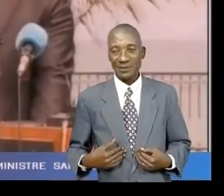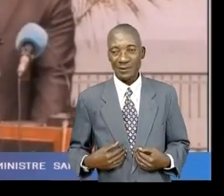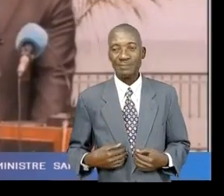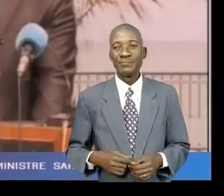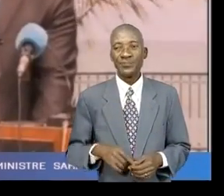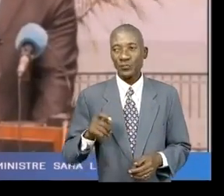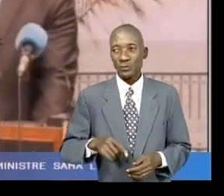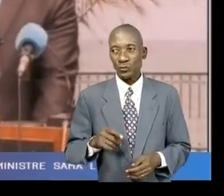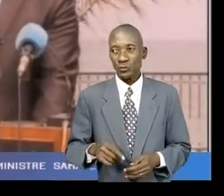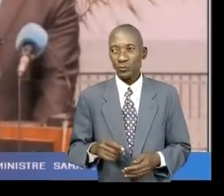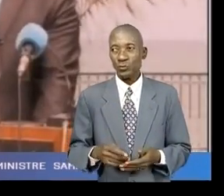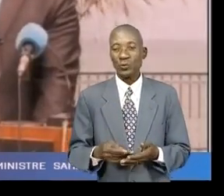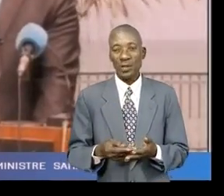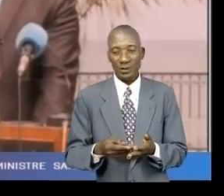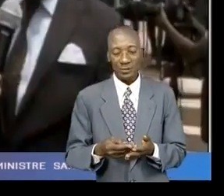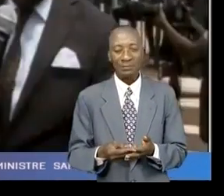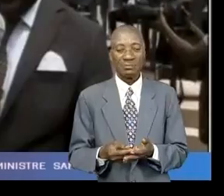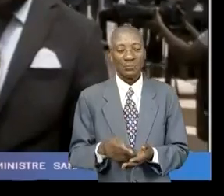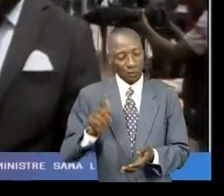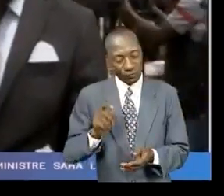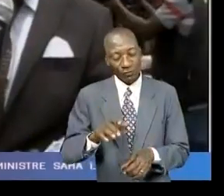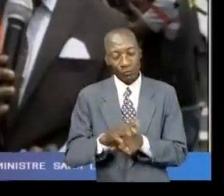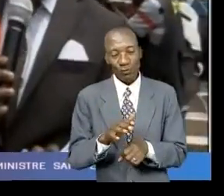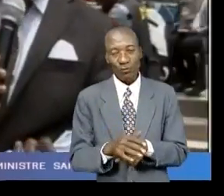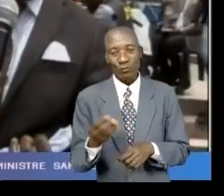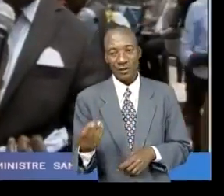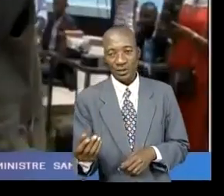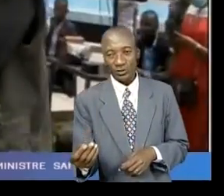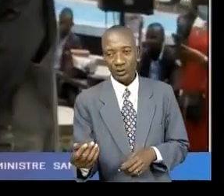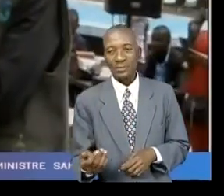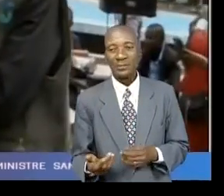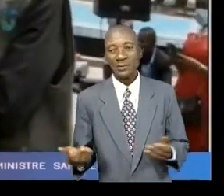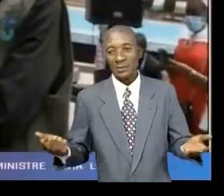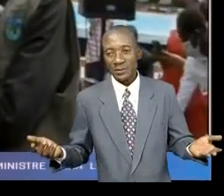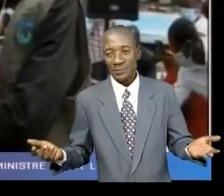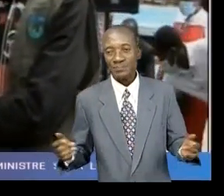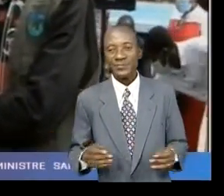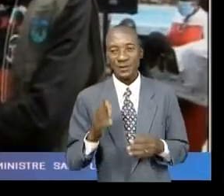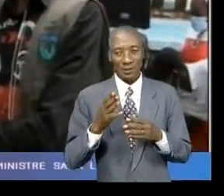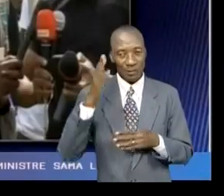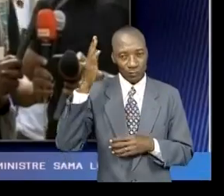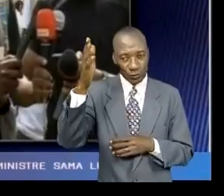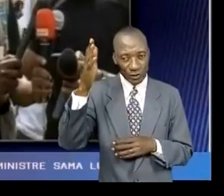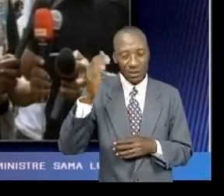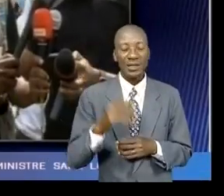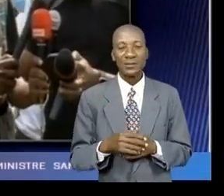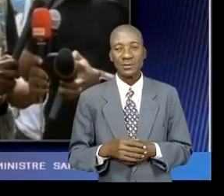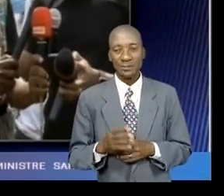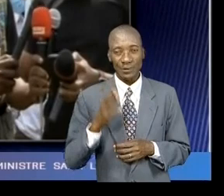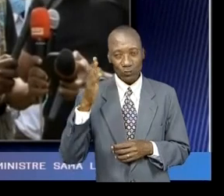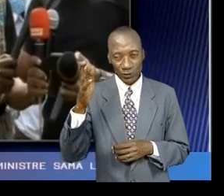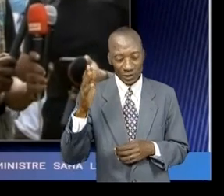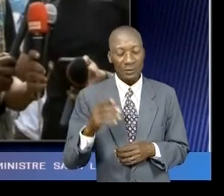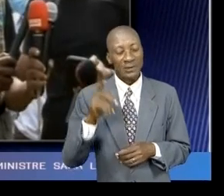financière de l'ordre de 16 milliards de francs congolais. Les élèves pourront reprendre les cours dans les tout prochains jours et dans le strict respect des normes. Les